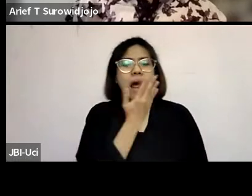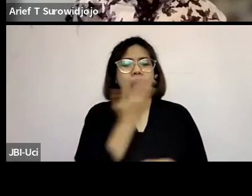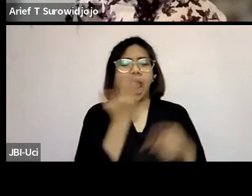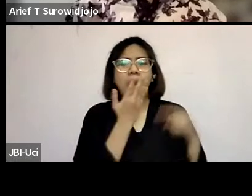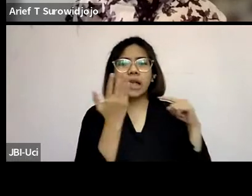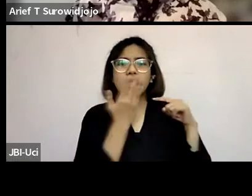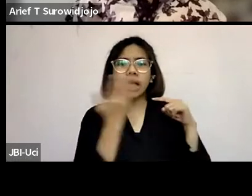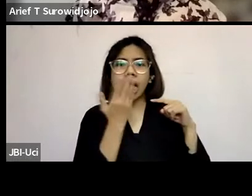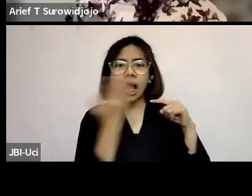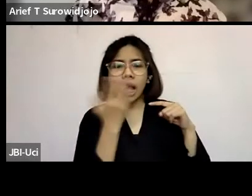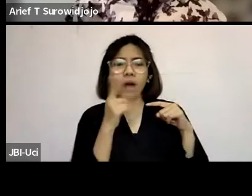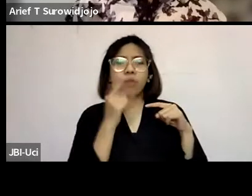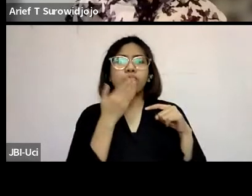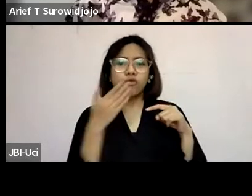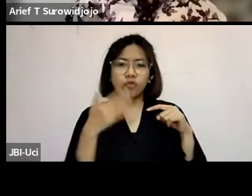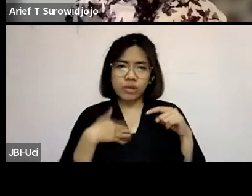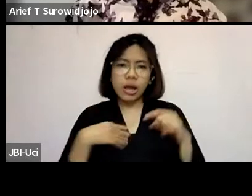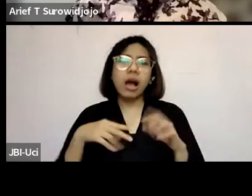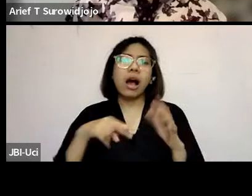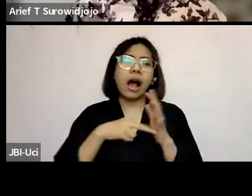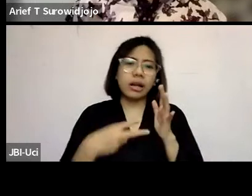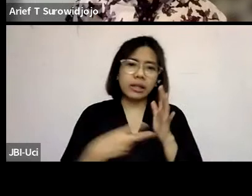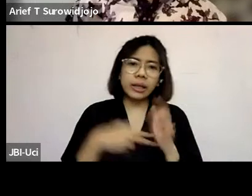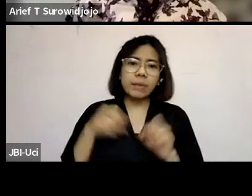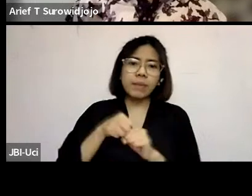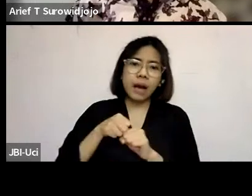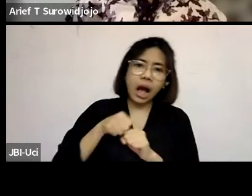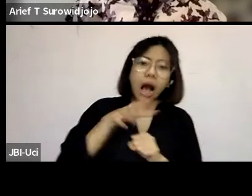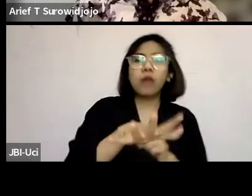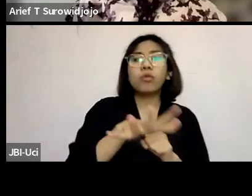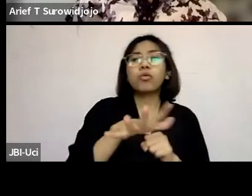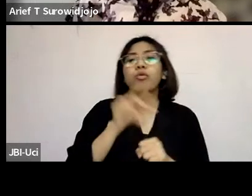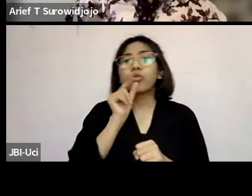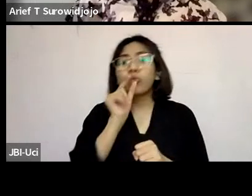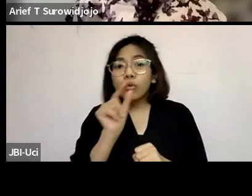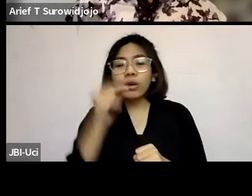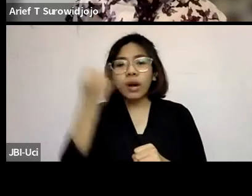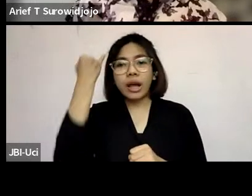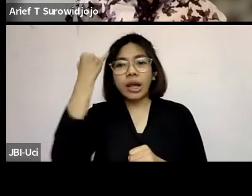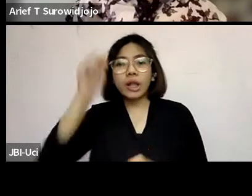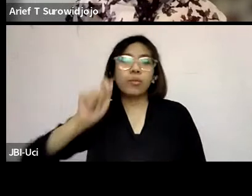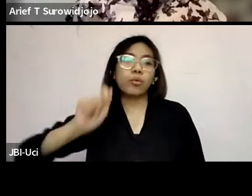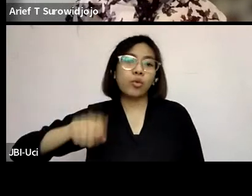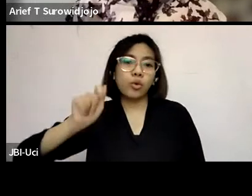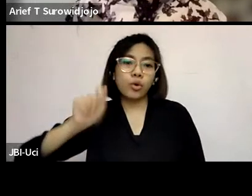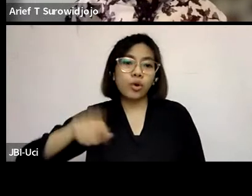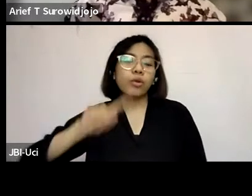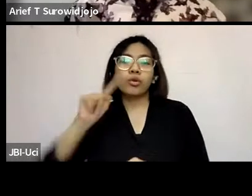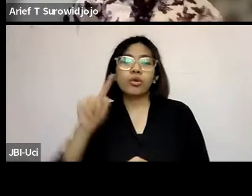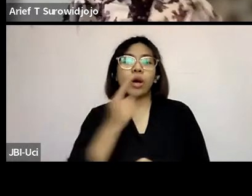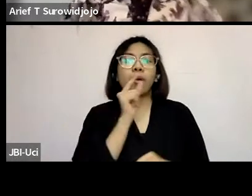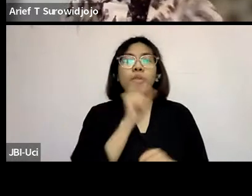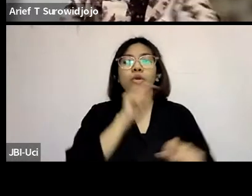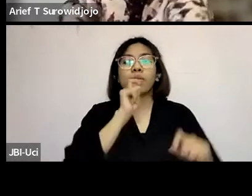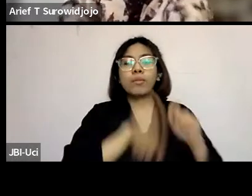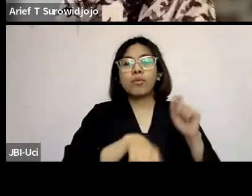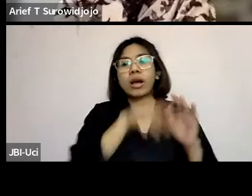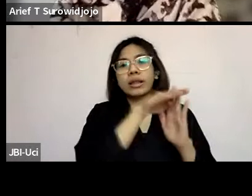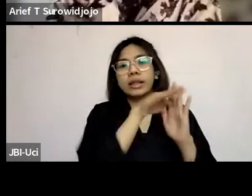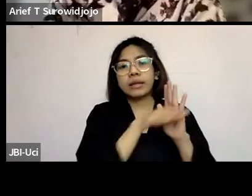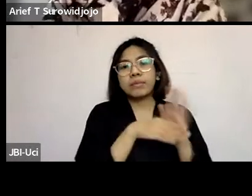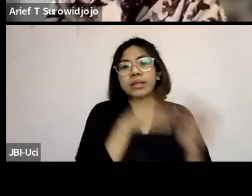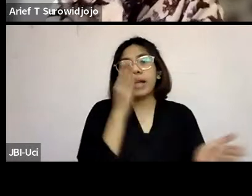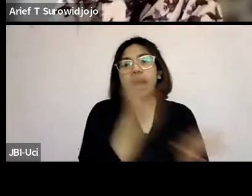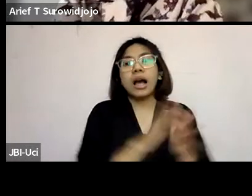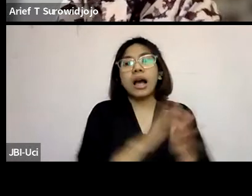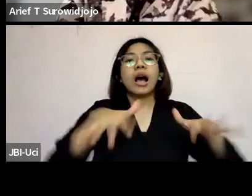memberikan pengaruh terhadap lapangan ilmu hukum khususnya dalam hal pembentukan kebijakan atau peraturan serta dalam